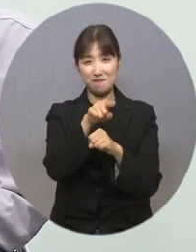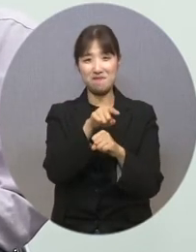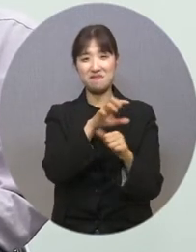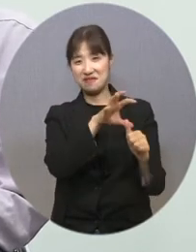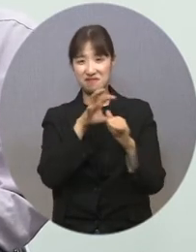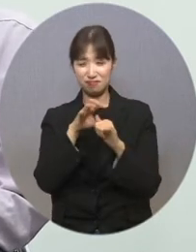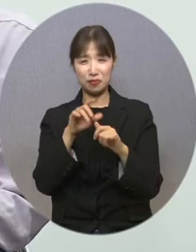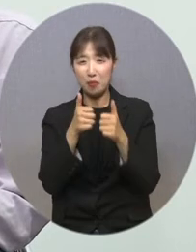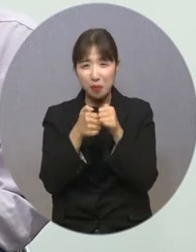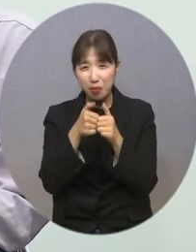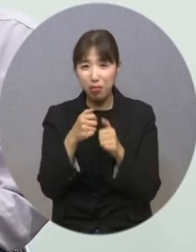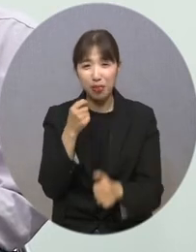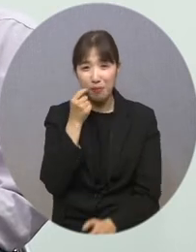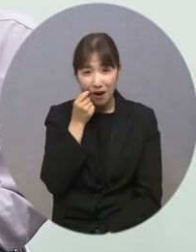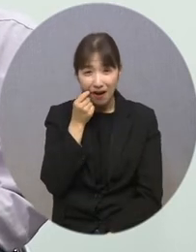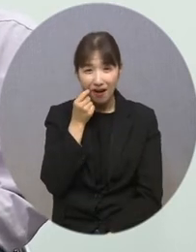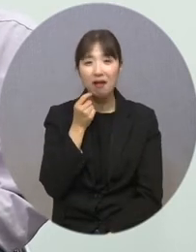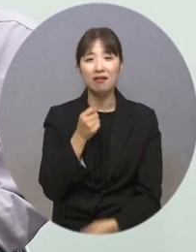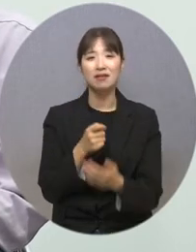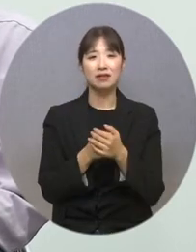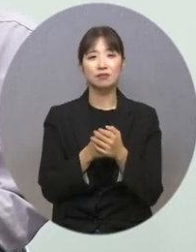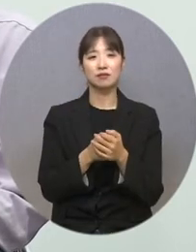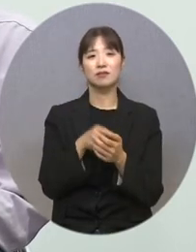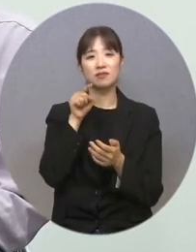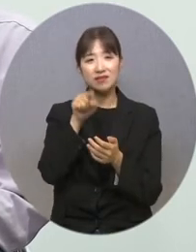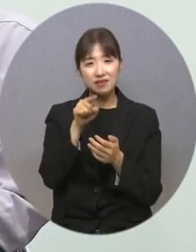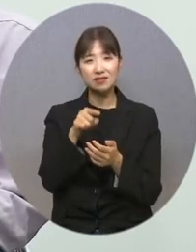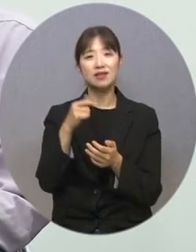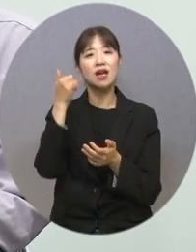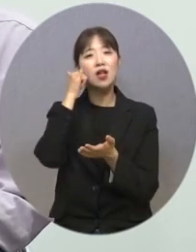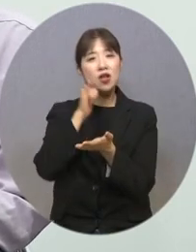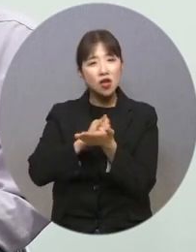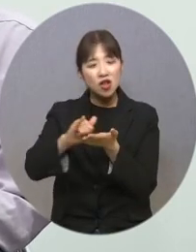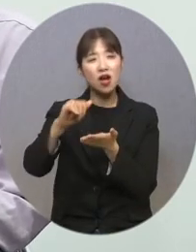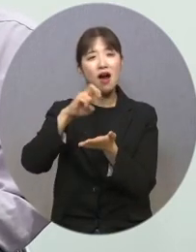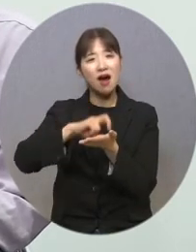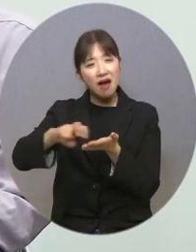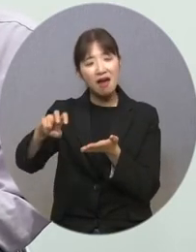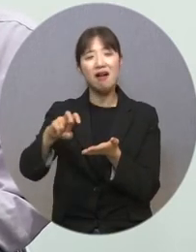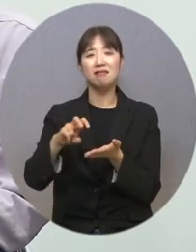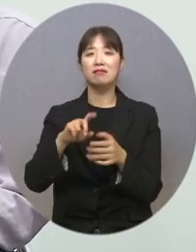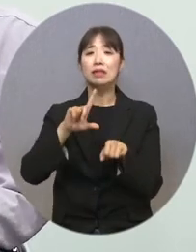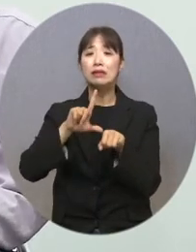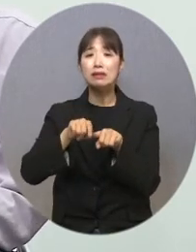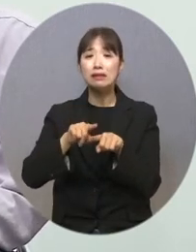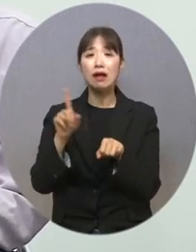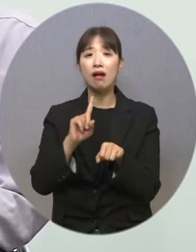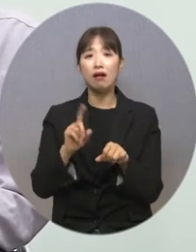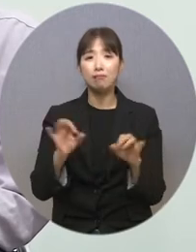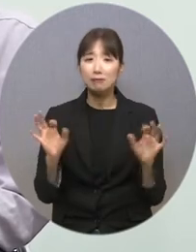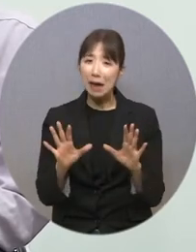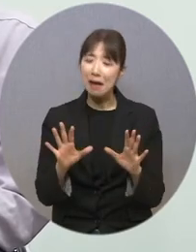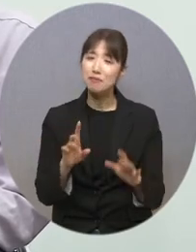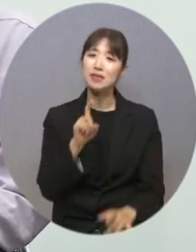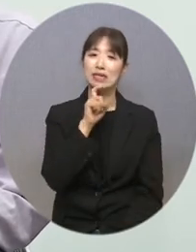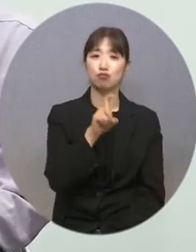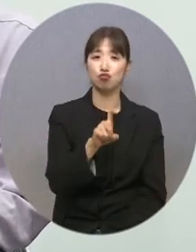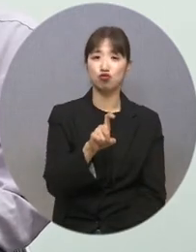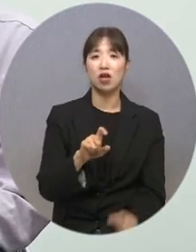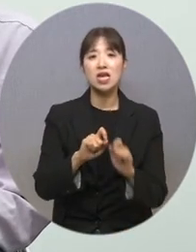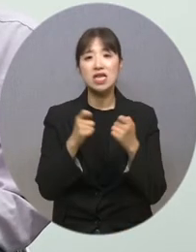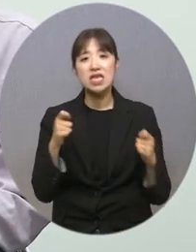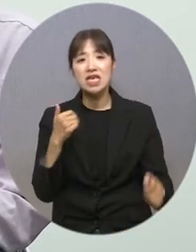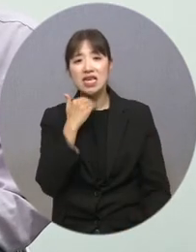이용해서 얘를 하라고 하는데 그 예매에 c 그 고객센터에 전화 하는 것도 짧게는 10분 길게는